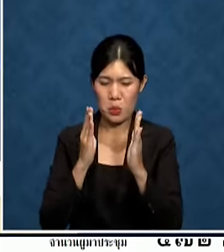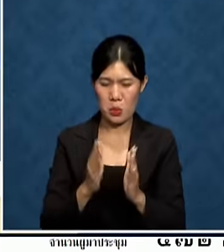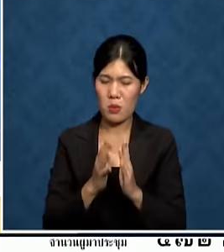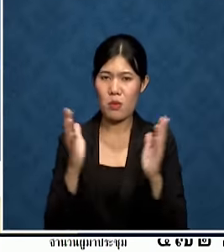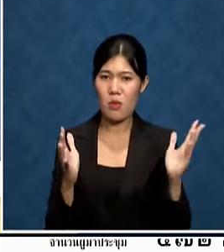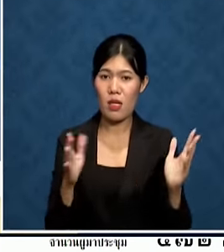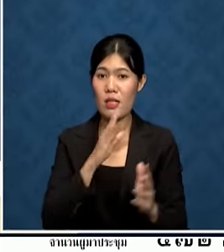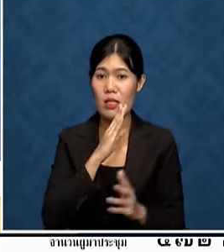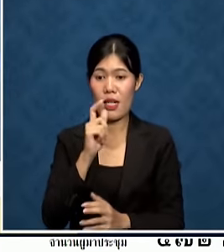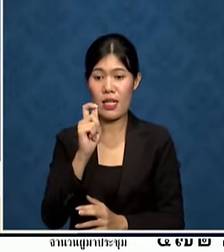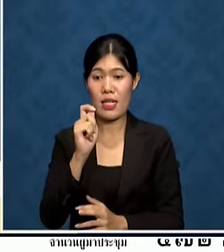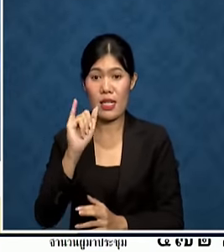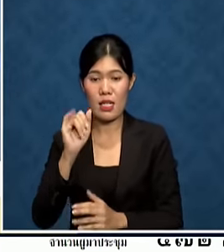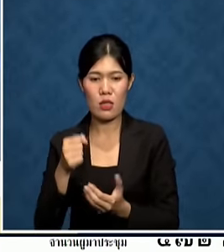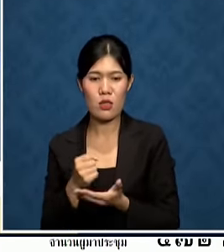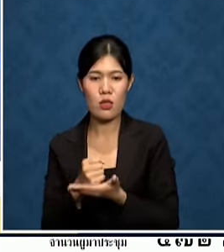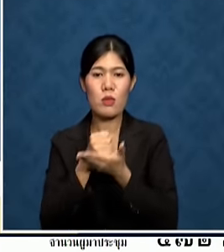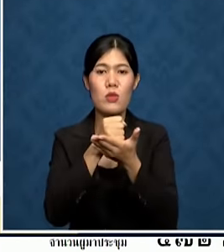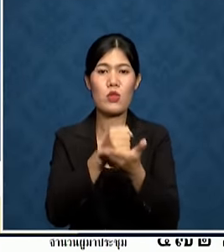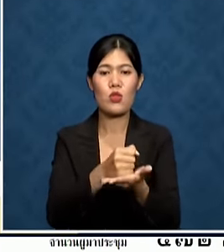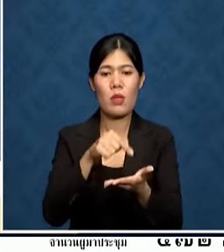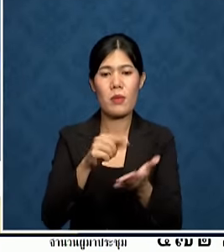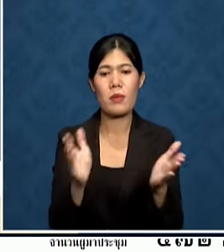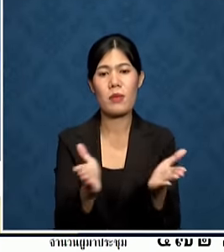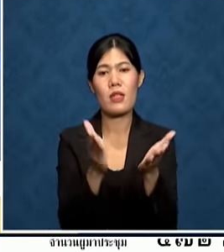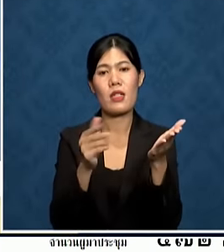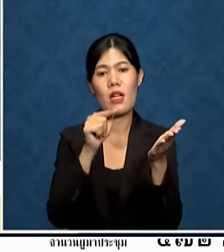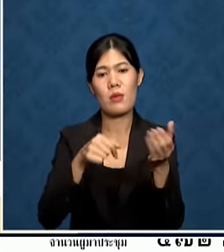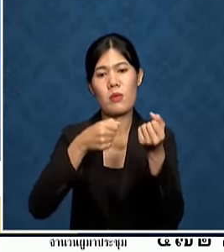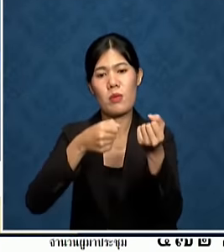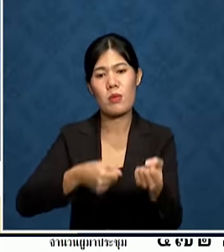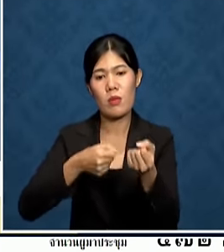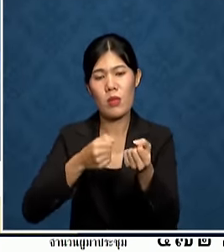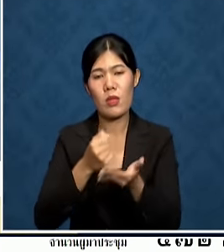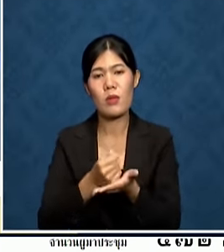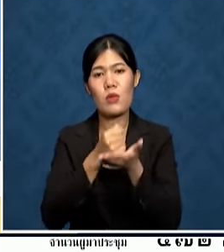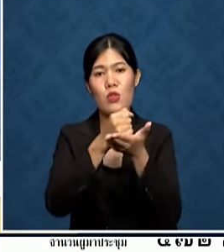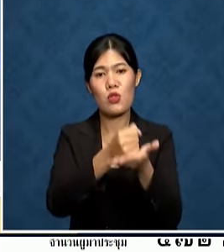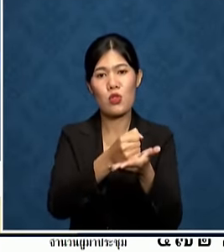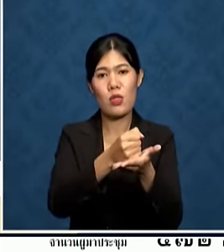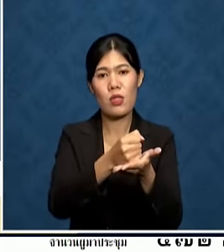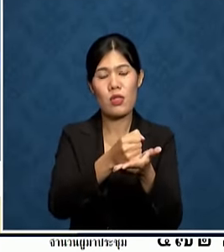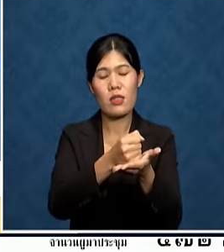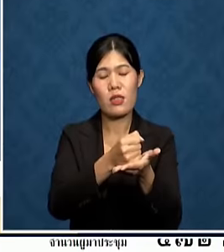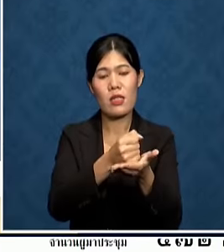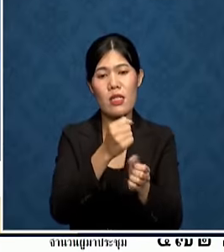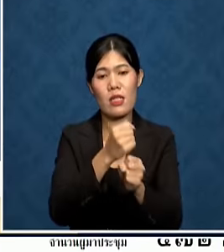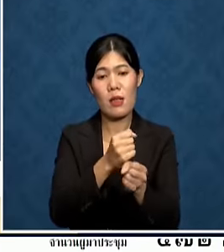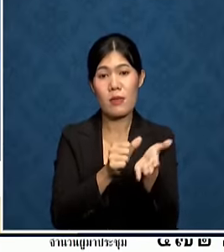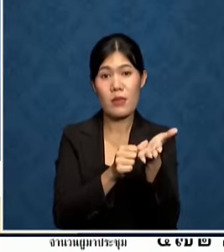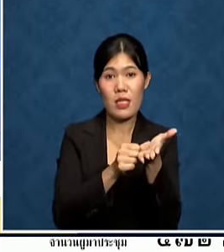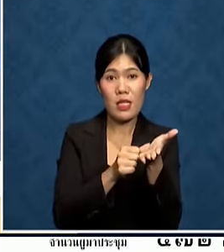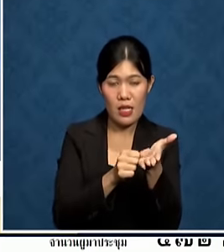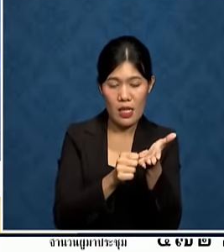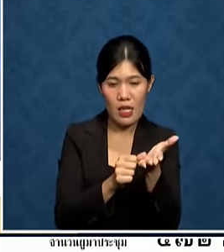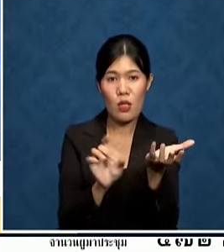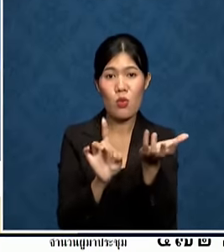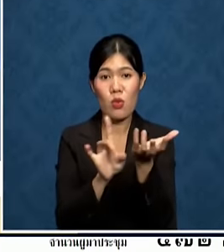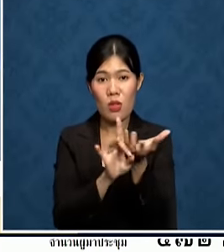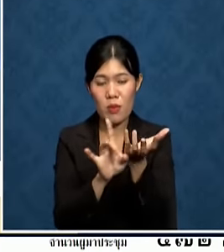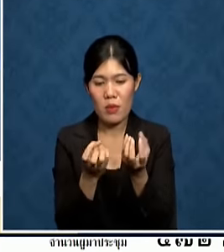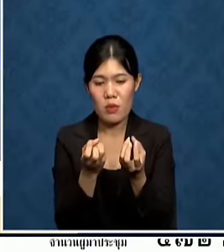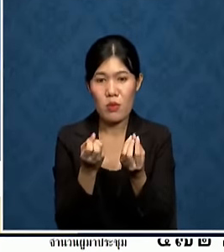ถ้า AIไปต่อยอดก็จะเกิดประโยชน์ได้เยอะจากการคาดการช่วยสร้างโทให้ภาคเกษตรอีก 6%นะครับไม่ว่าจะเป็นการปรับปรุงคุณภาพดิน